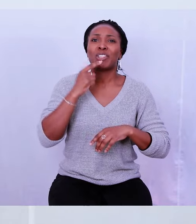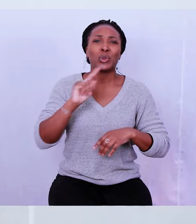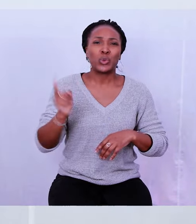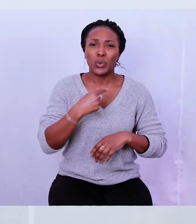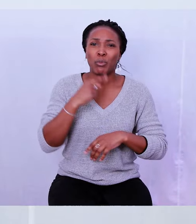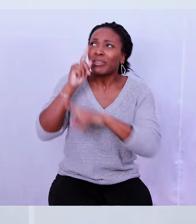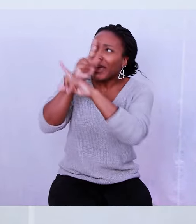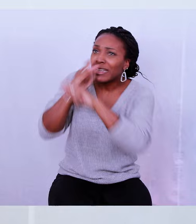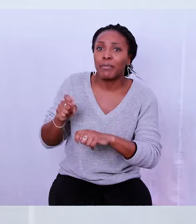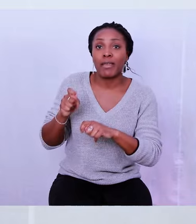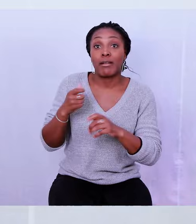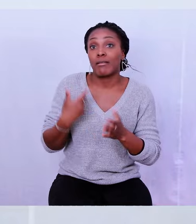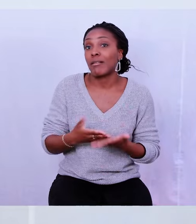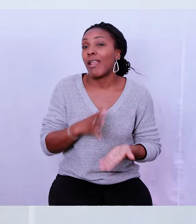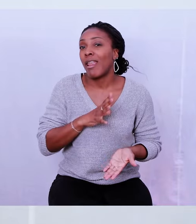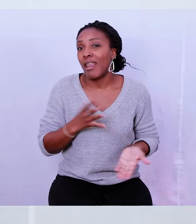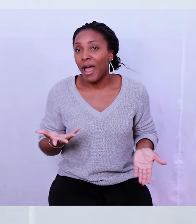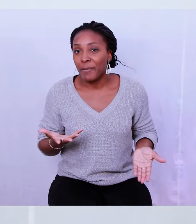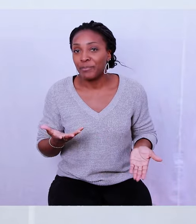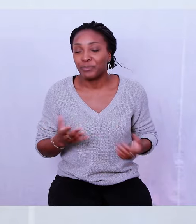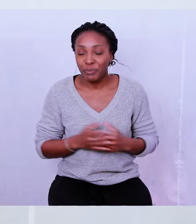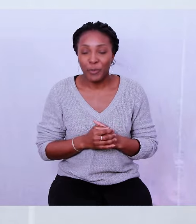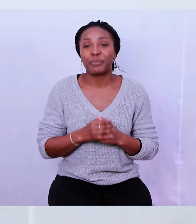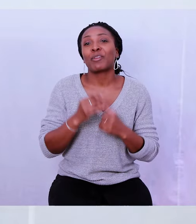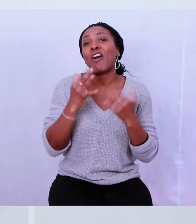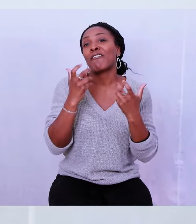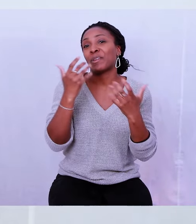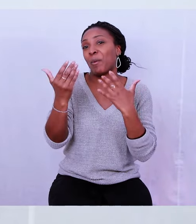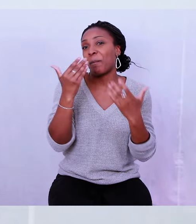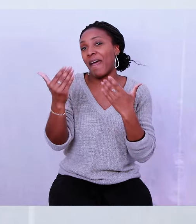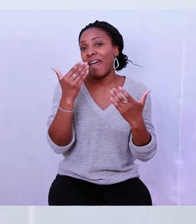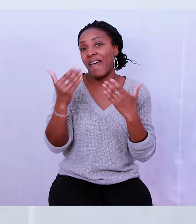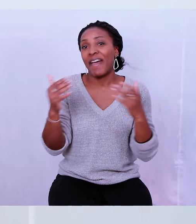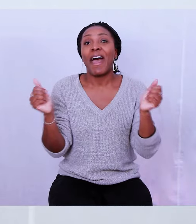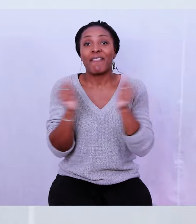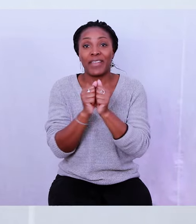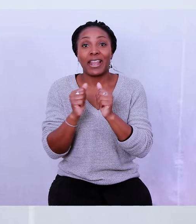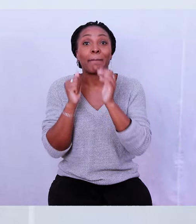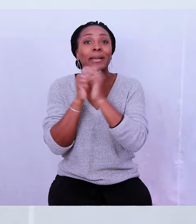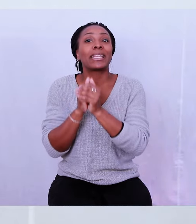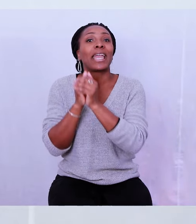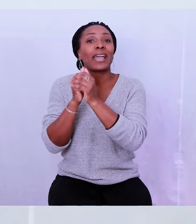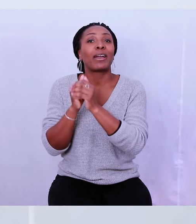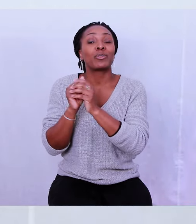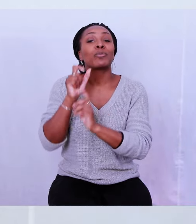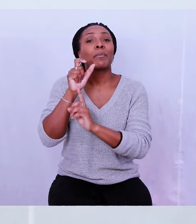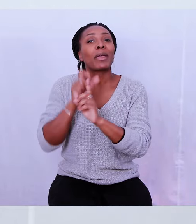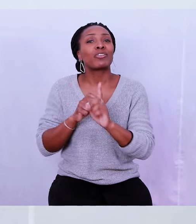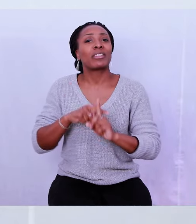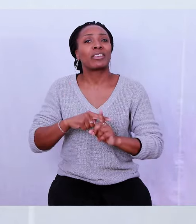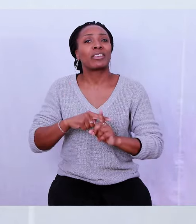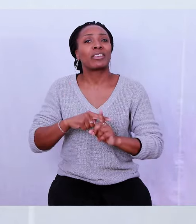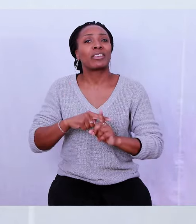à 100%. Et j'aimerais faire un parallèle simplement aujourd'hui avec la prière du croyant. La parole de Dieu déclare que la prière du juste